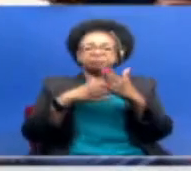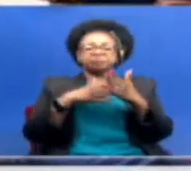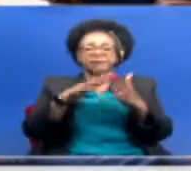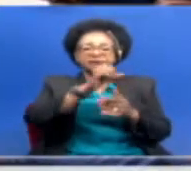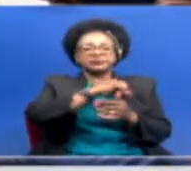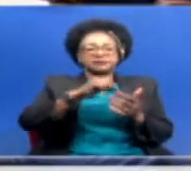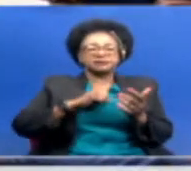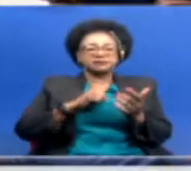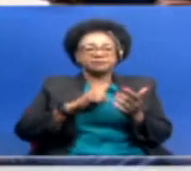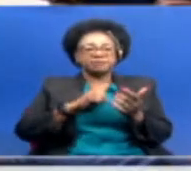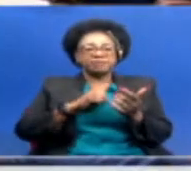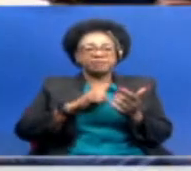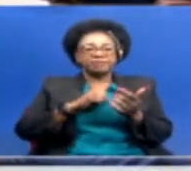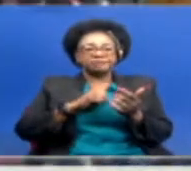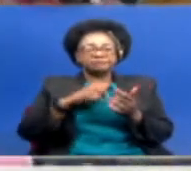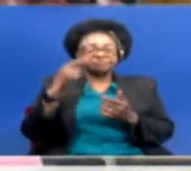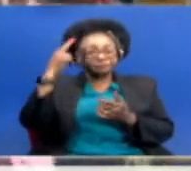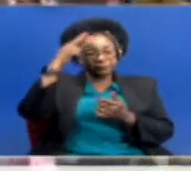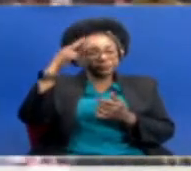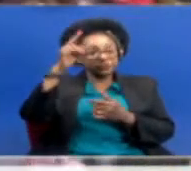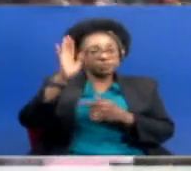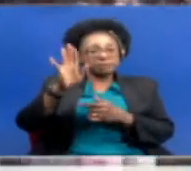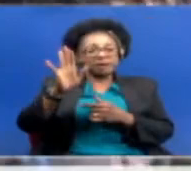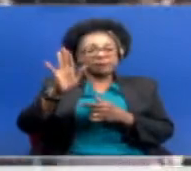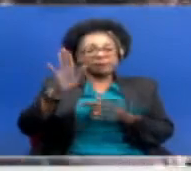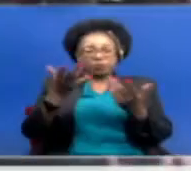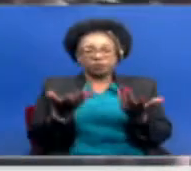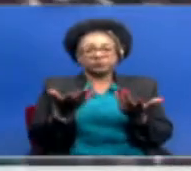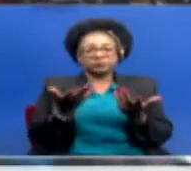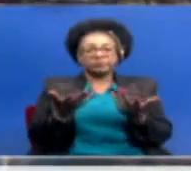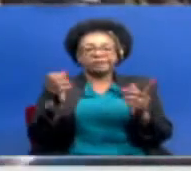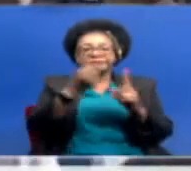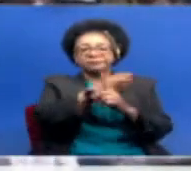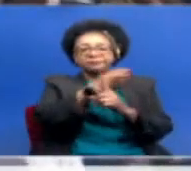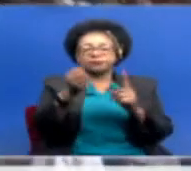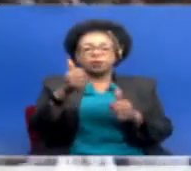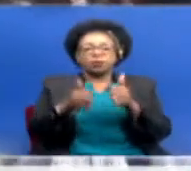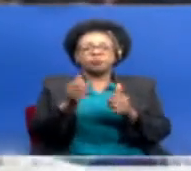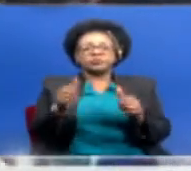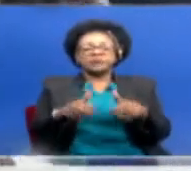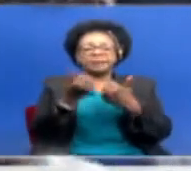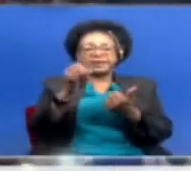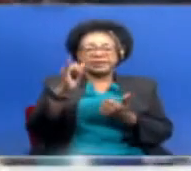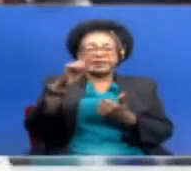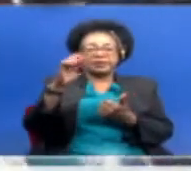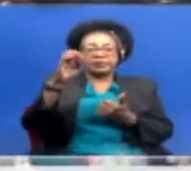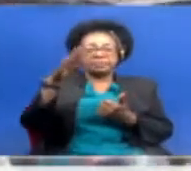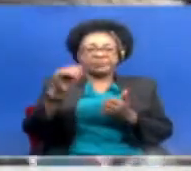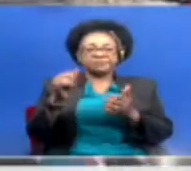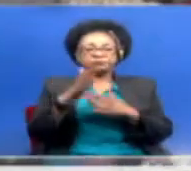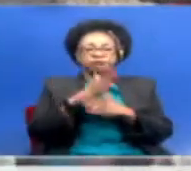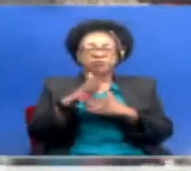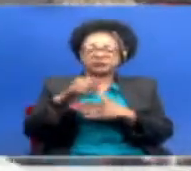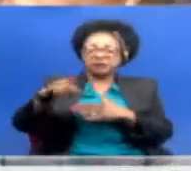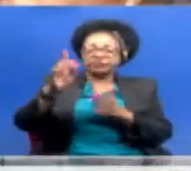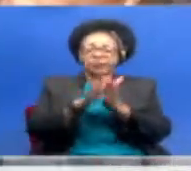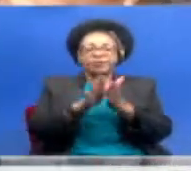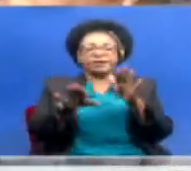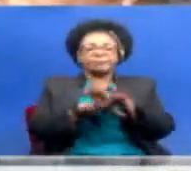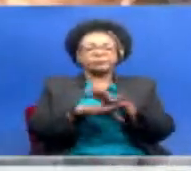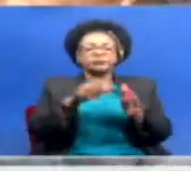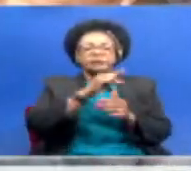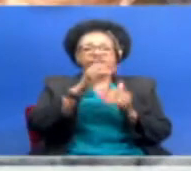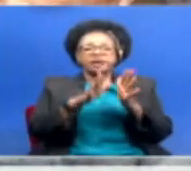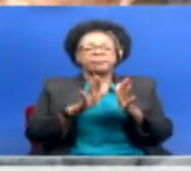seneti. Sababu yao, kero ya vurugu iliyotokea Igembe na mzozo kati ya Kawira na naibu gavana wake. We